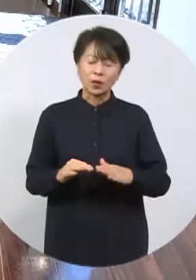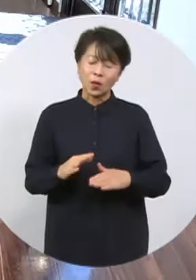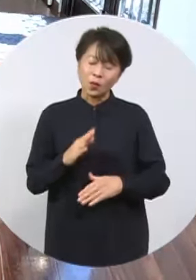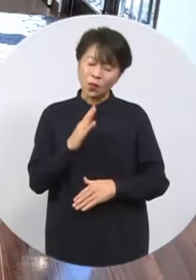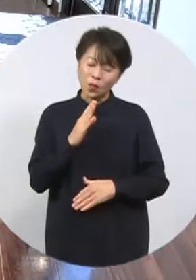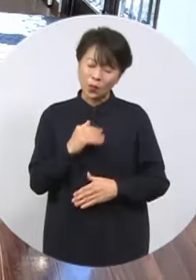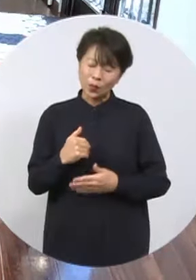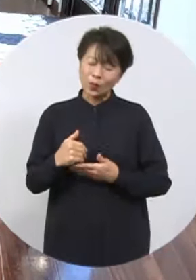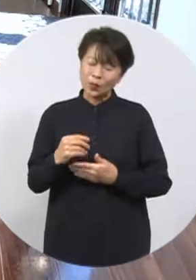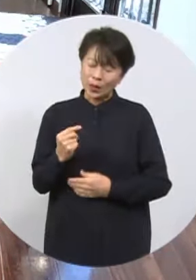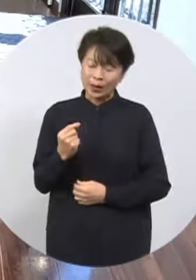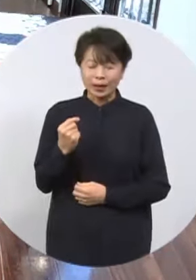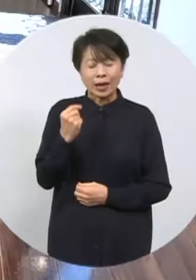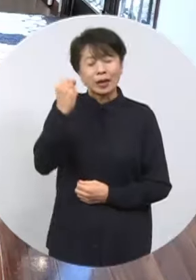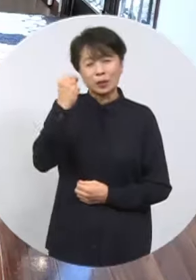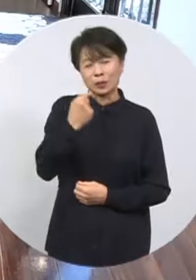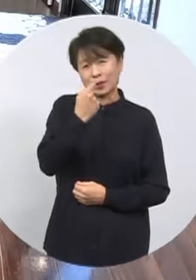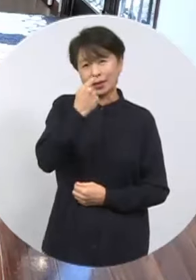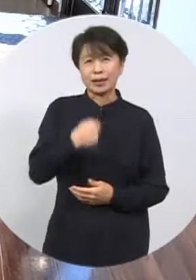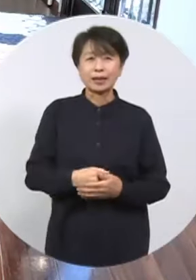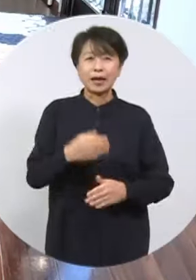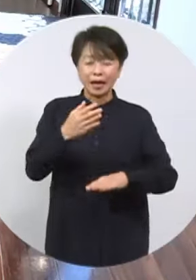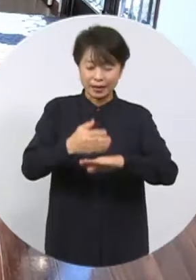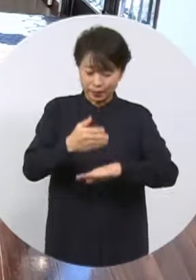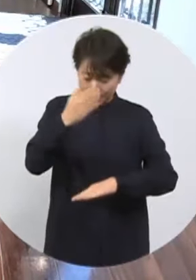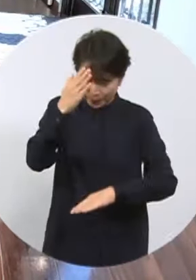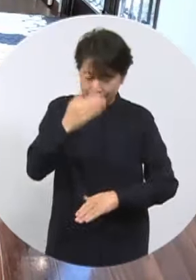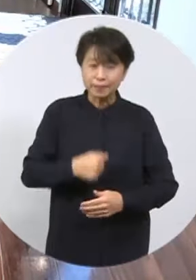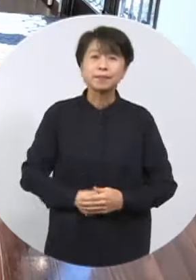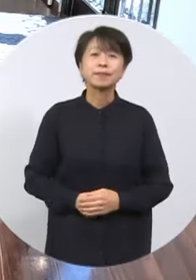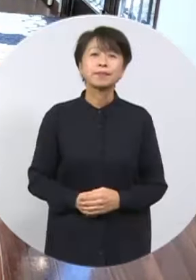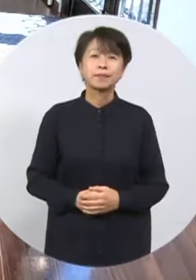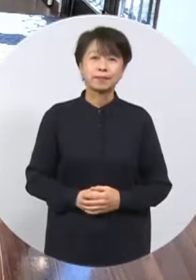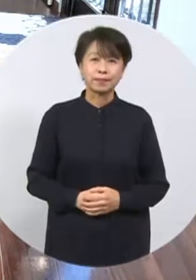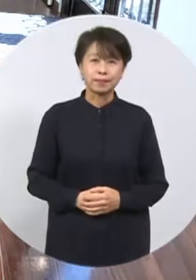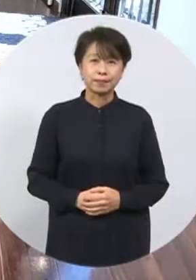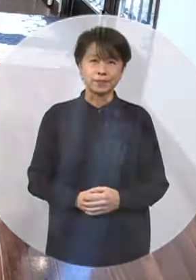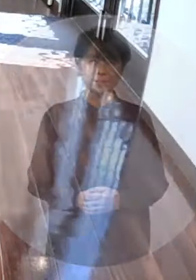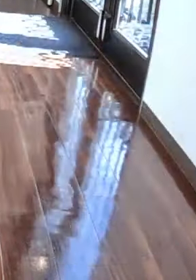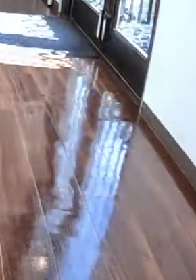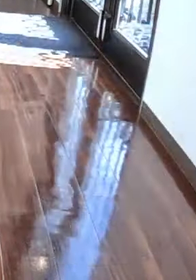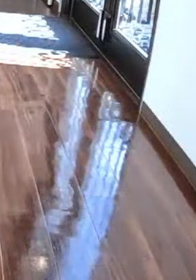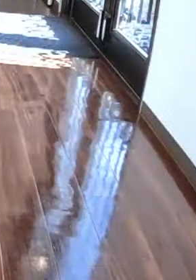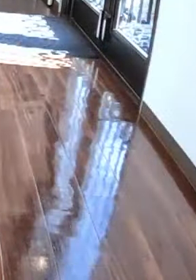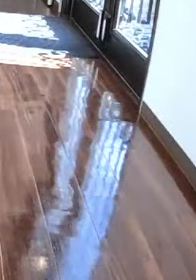私の心にもすごく響きました。今日は本当にありがとうございました。 ありがとうございました。